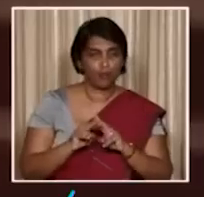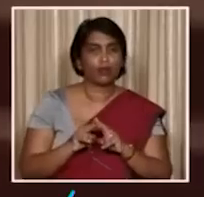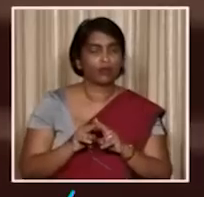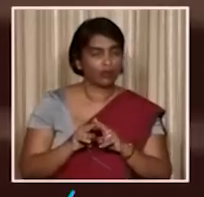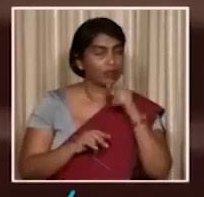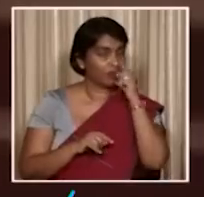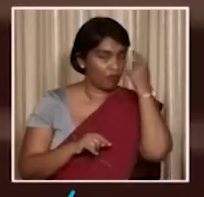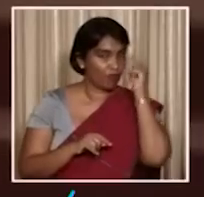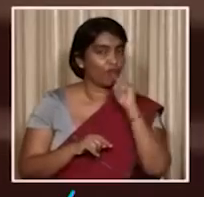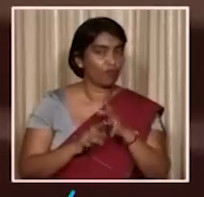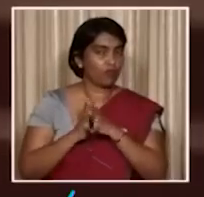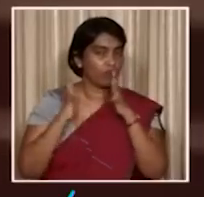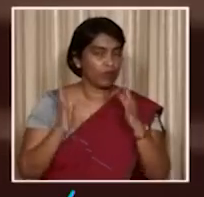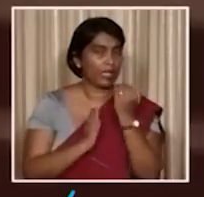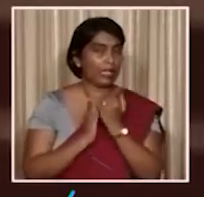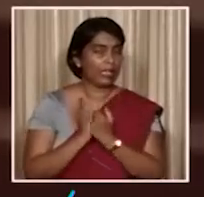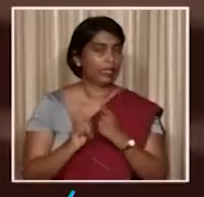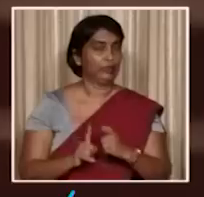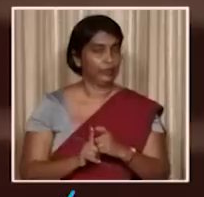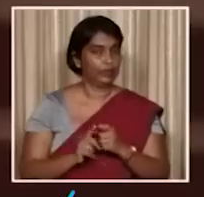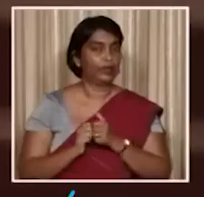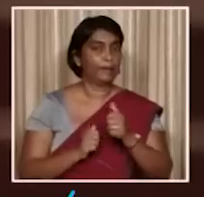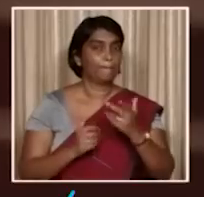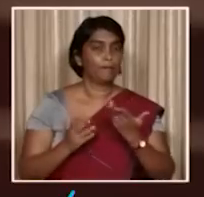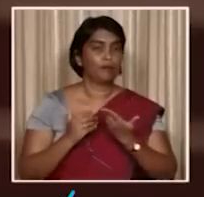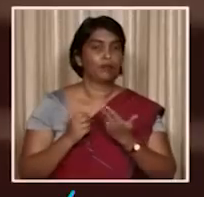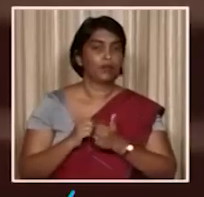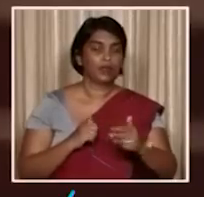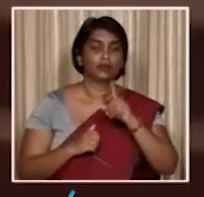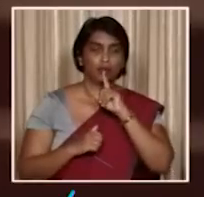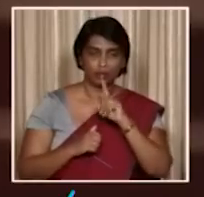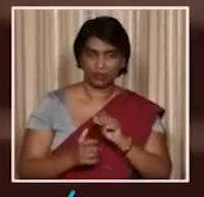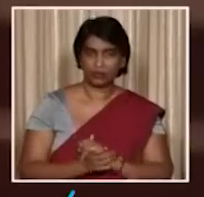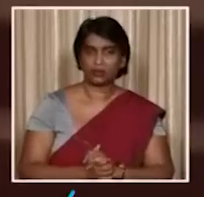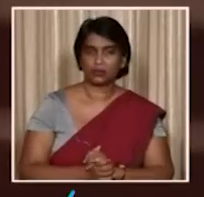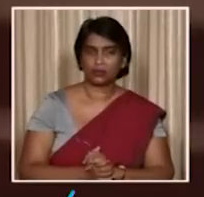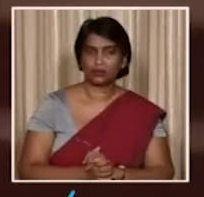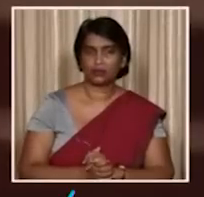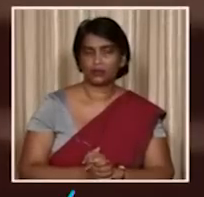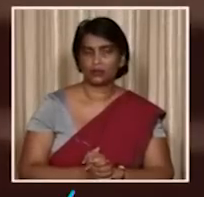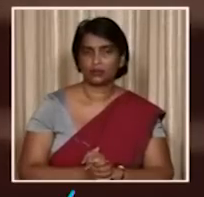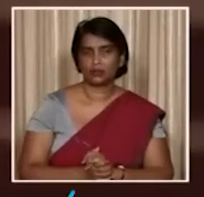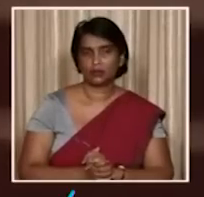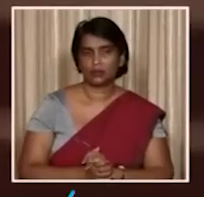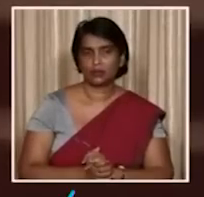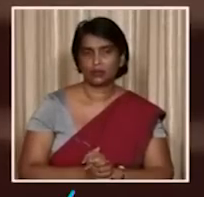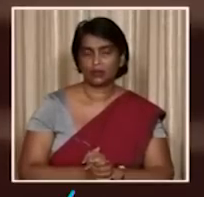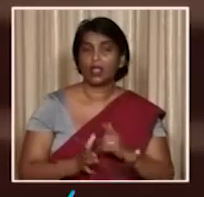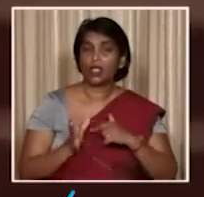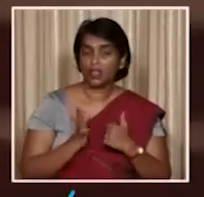එකට බරපතල කොන්දේසි දාලා කරන්න බැද්දෙන් මෙහෙම කරන්න කියන කාරණාව ඒ නිසා මේ ඔබතුමාලා අද